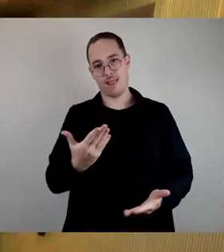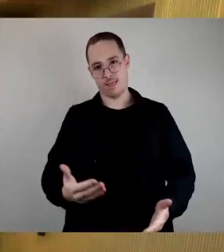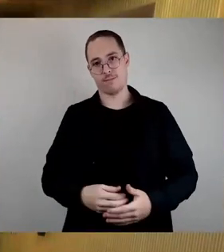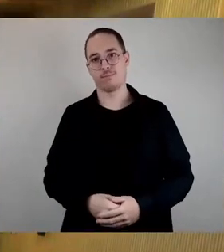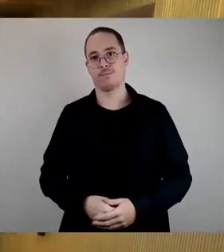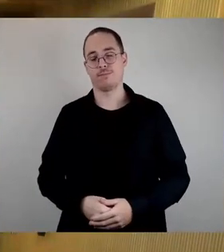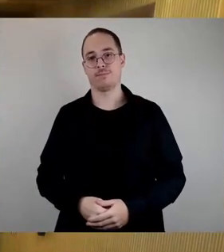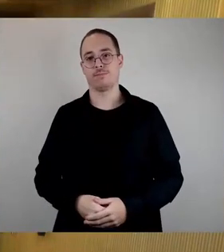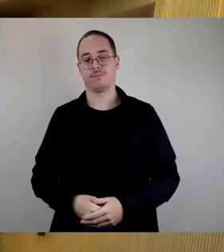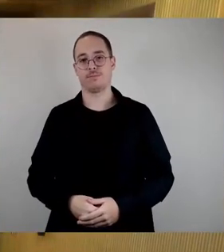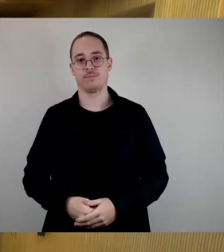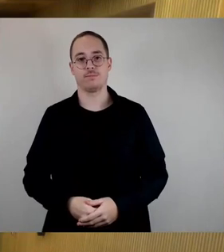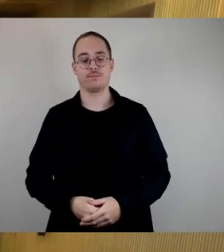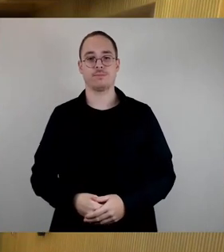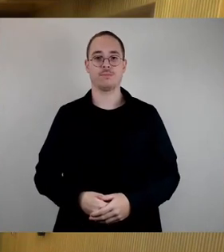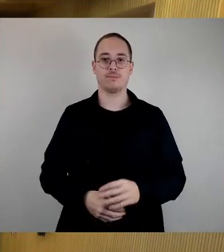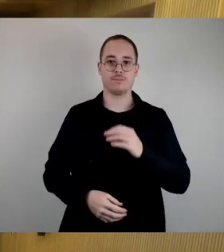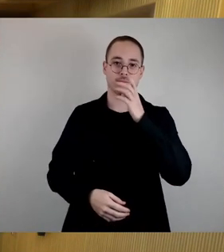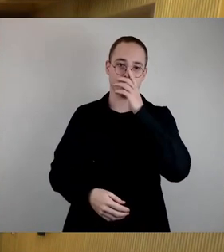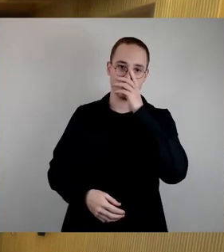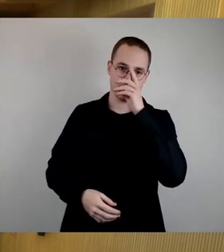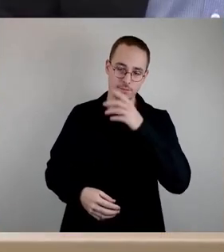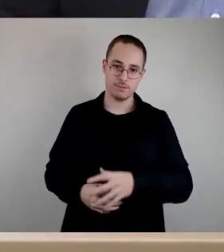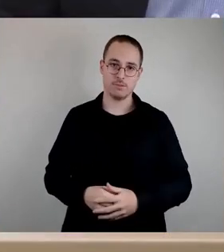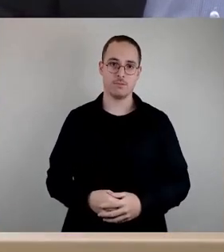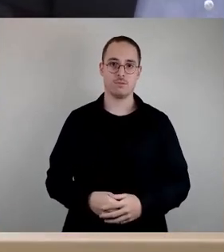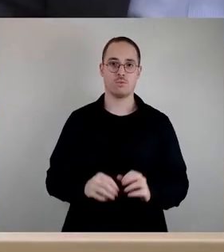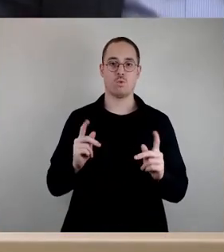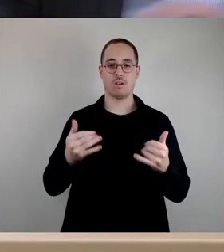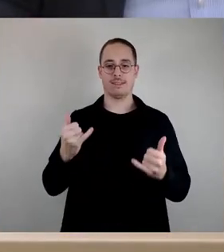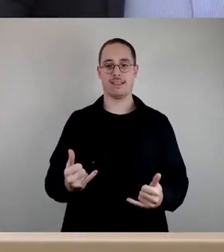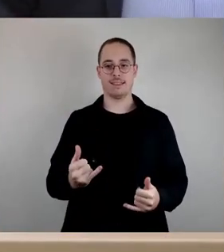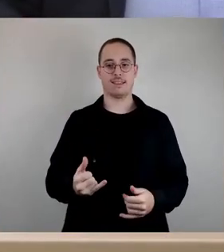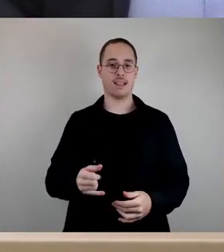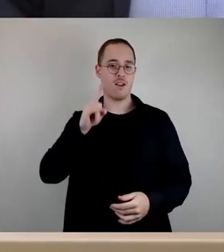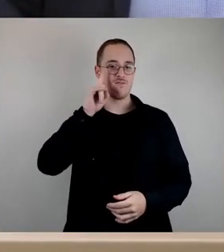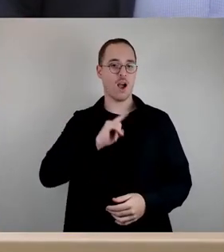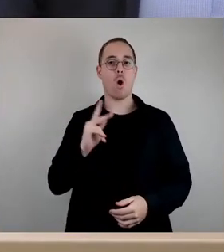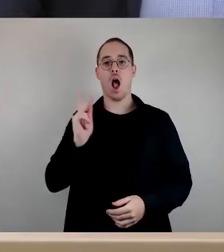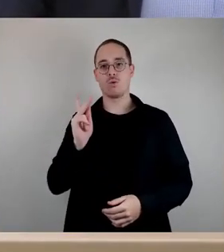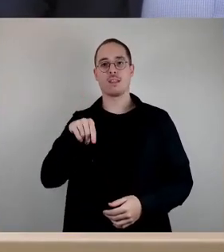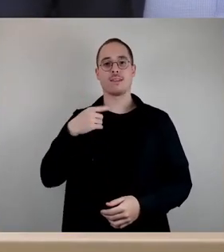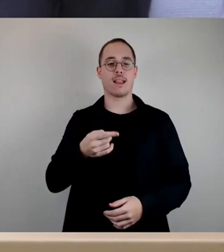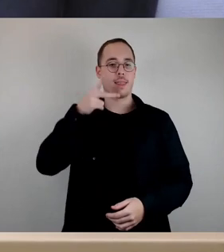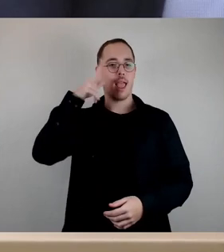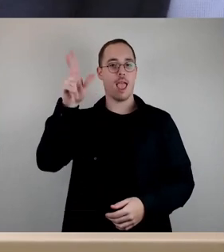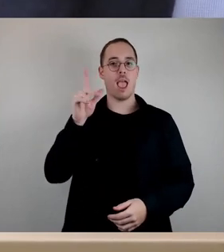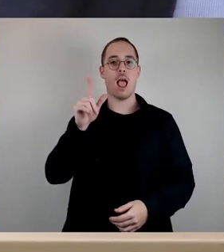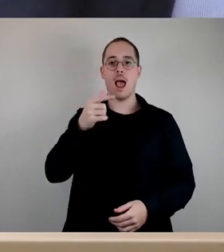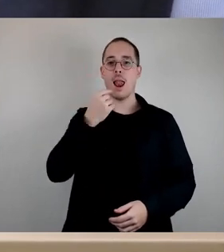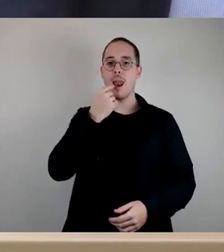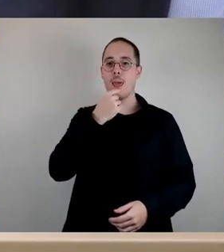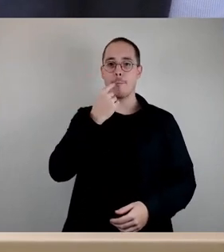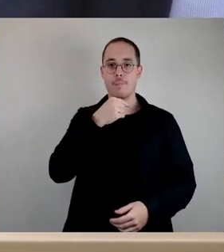Gut, dann veranlasst das jetzt Frau Krause, dann Herr Lippmann. Und wie gesagt, um das zeitlich so ein Stück